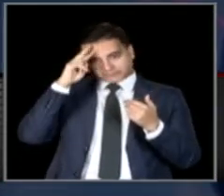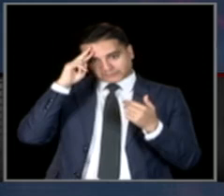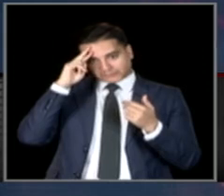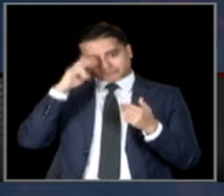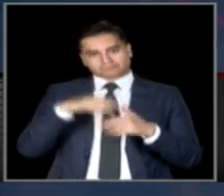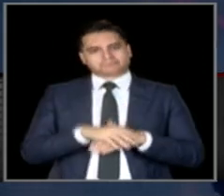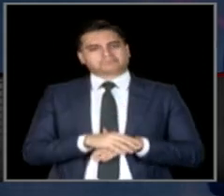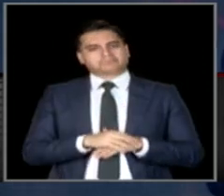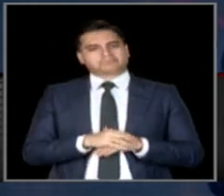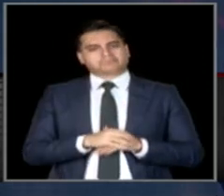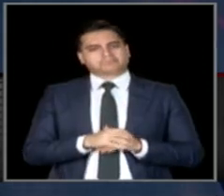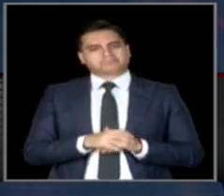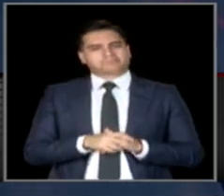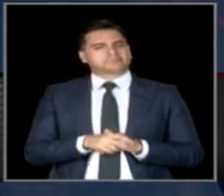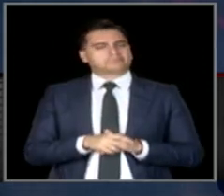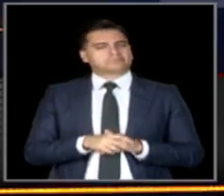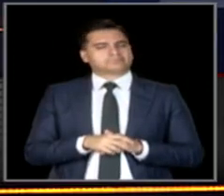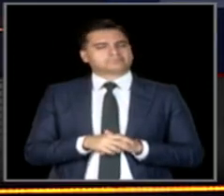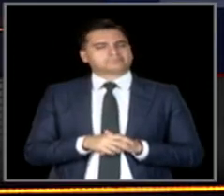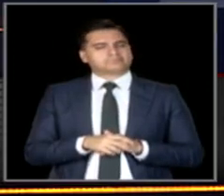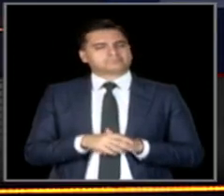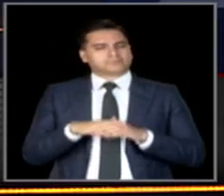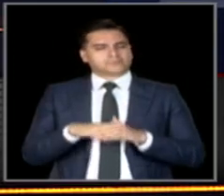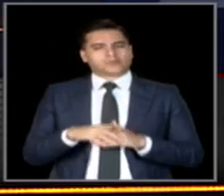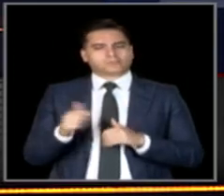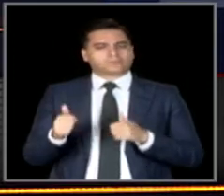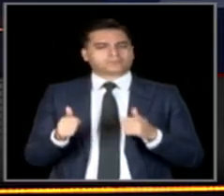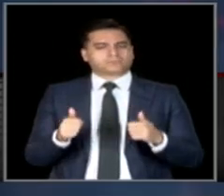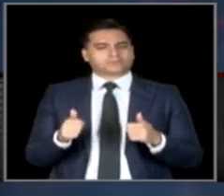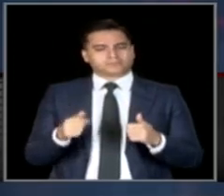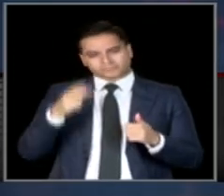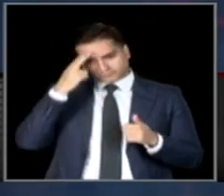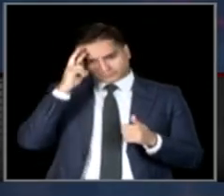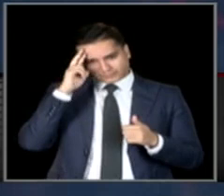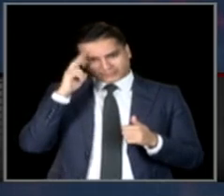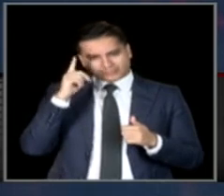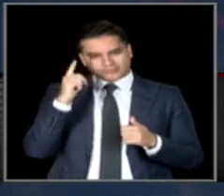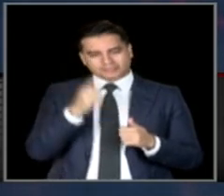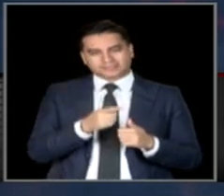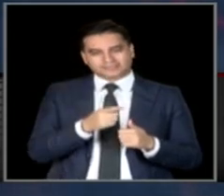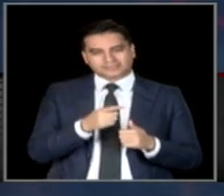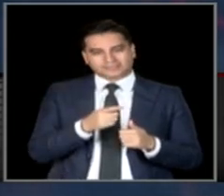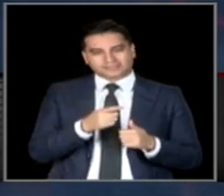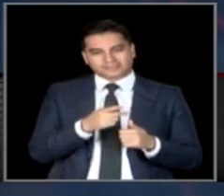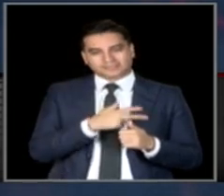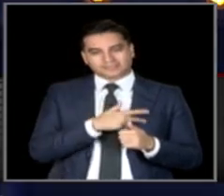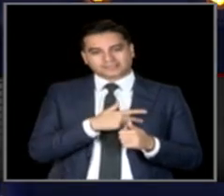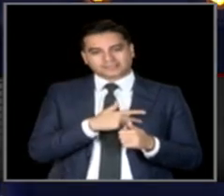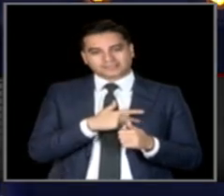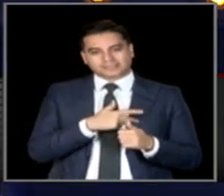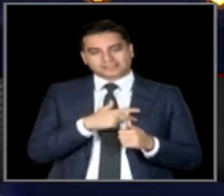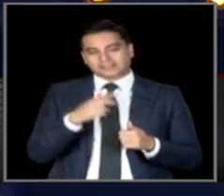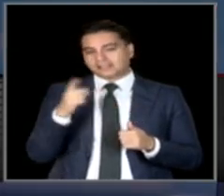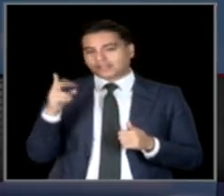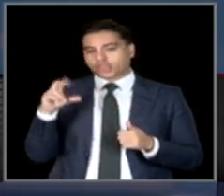القدم انا انا عن انت اللي دوست اجابتك توماس سكارفي